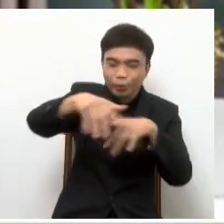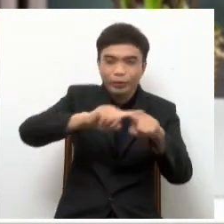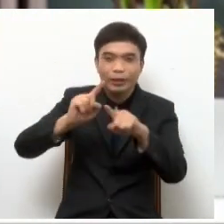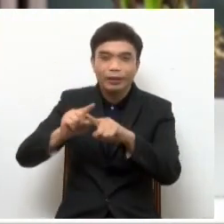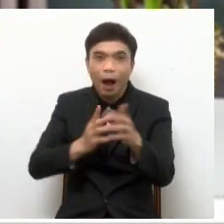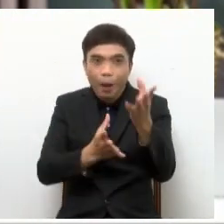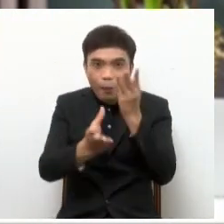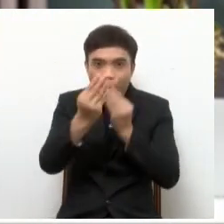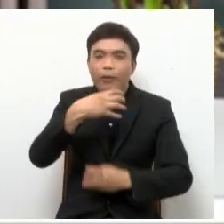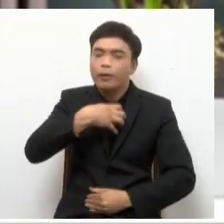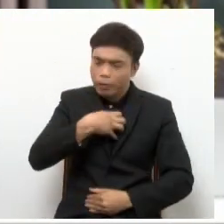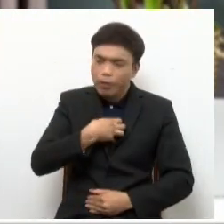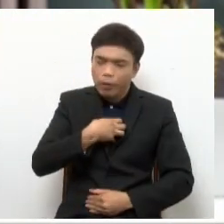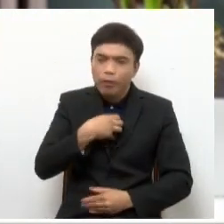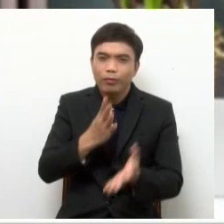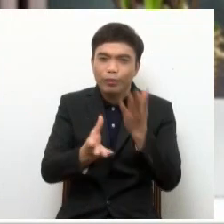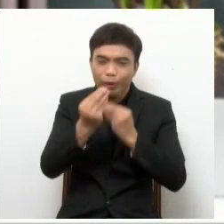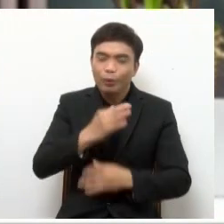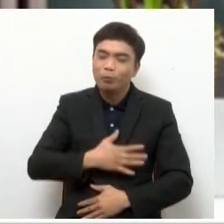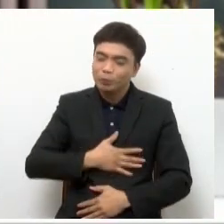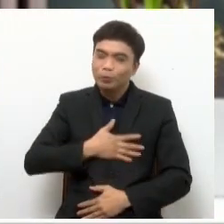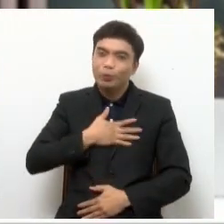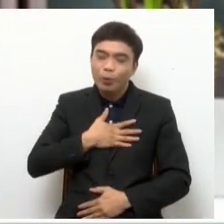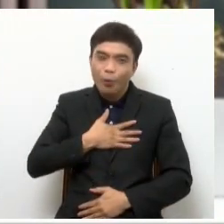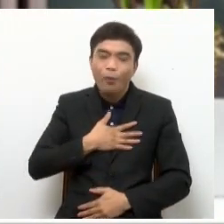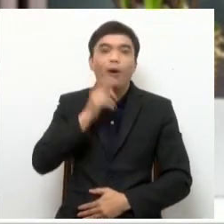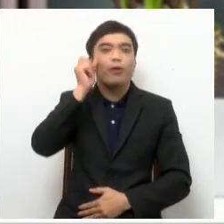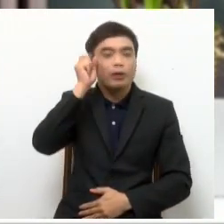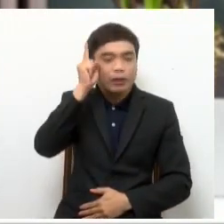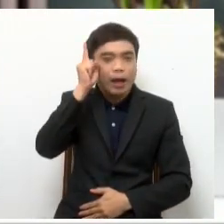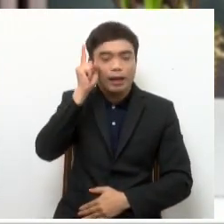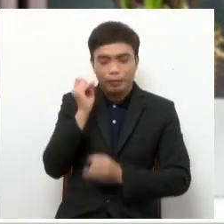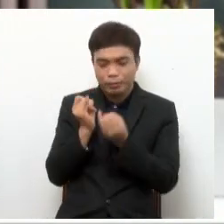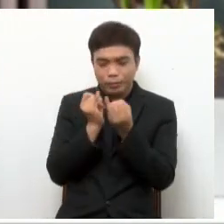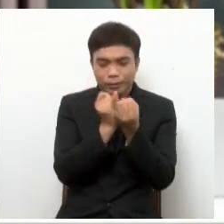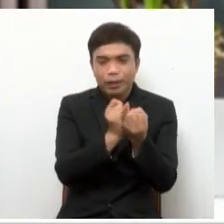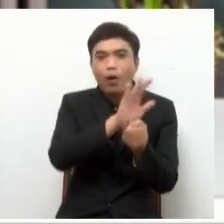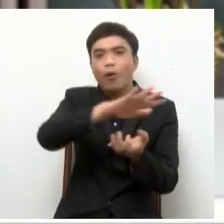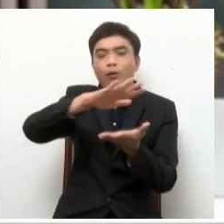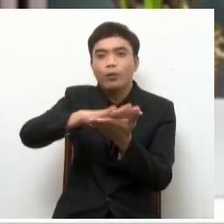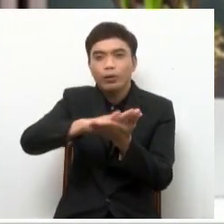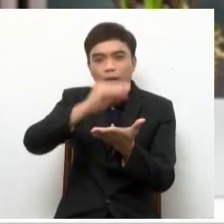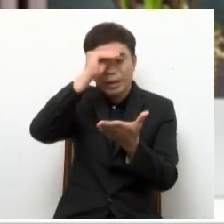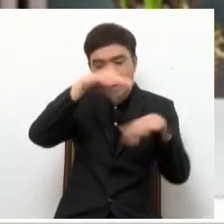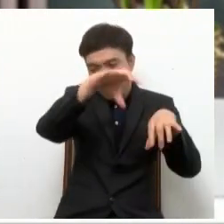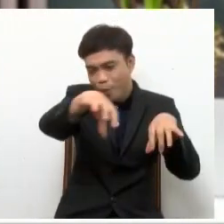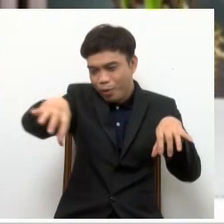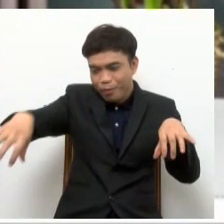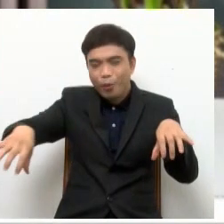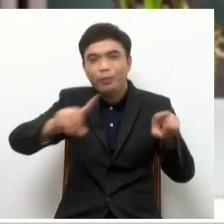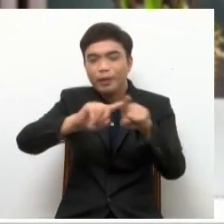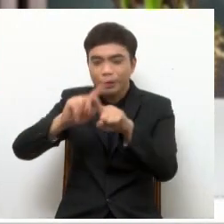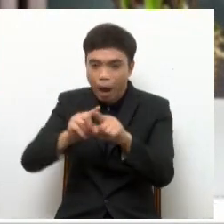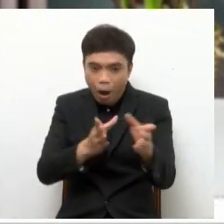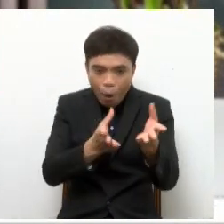วเด็กก็เกิดความภาคภูมิใจและรู้เรื่องราวหรือความคุ้นชินของสถานศึกษาที่อยู่ใกล้ๆตรงจุดนั้นสาม